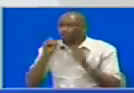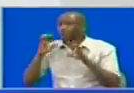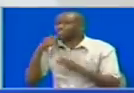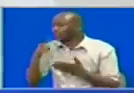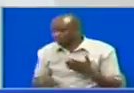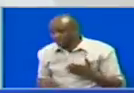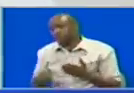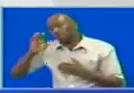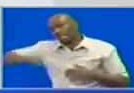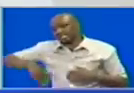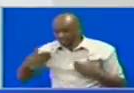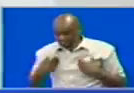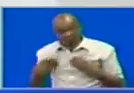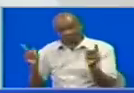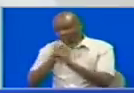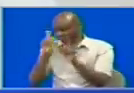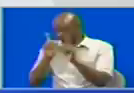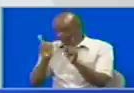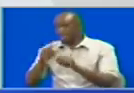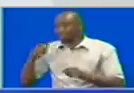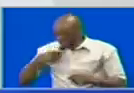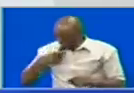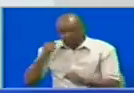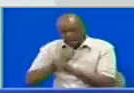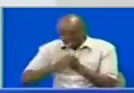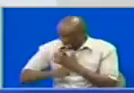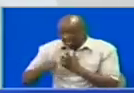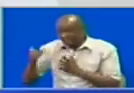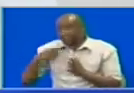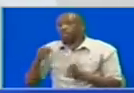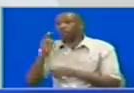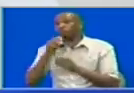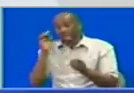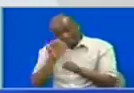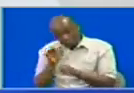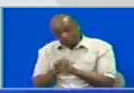anaambia nimechelewa akasema hapana. Nimeshughulika yote pesa yote nimetumia